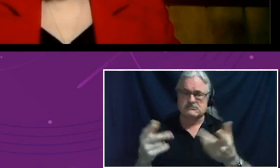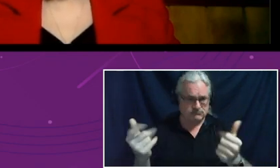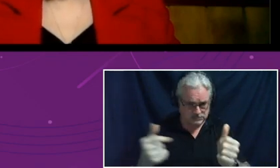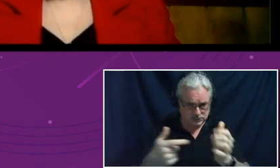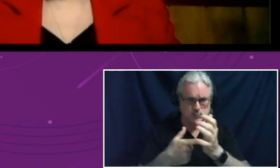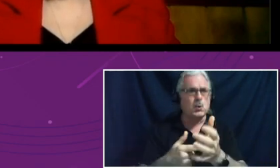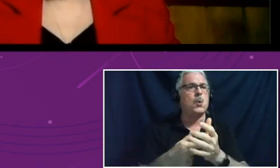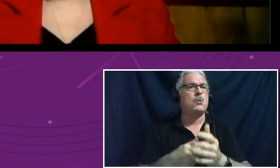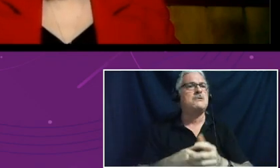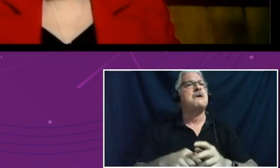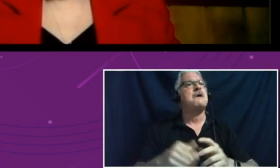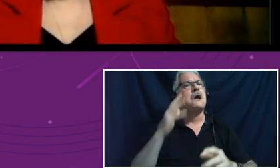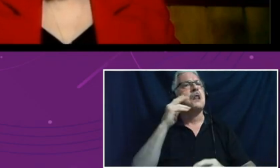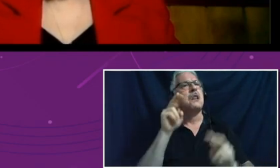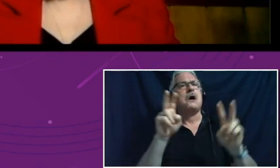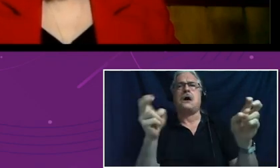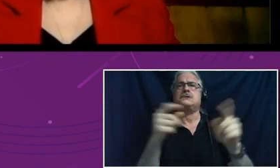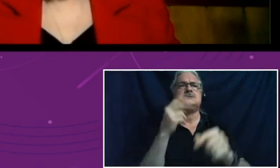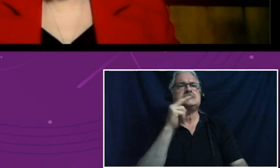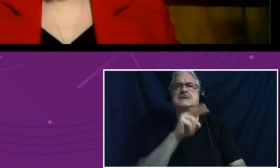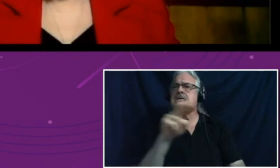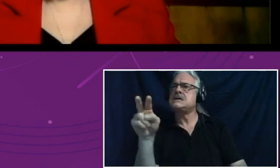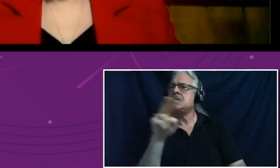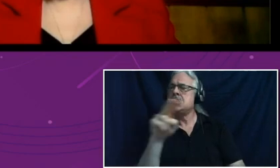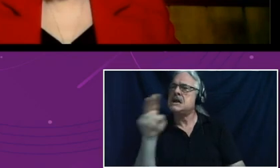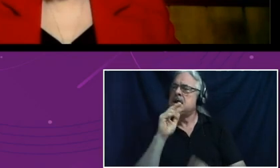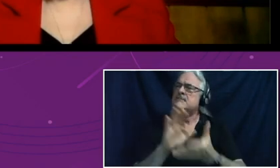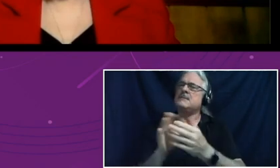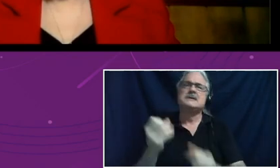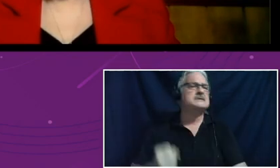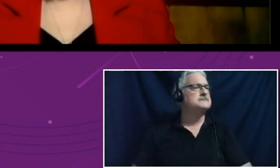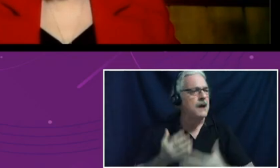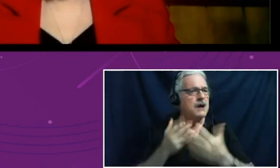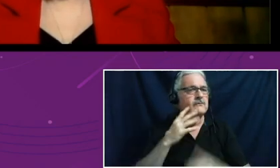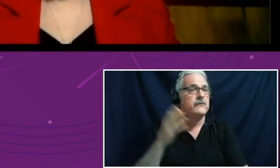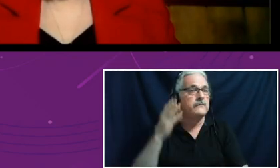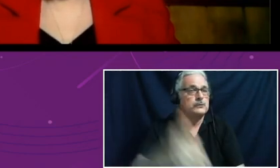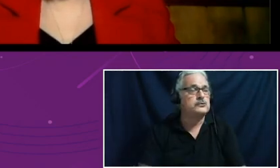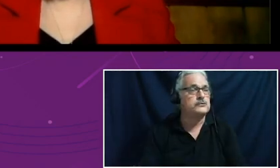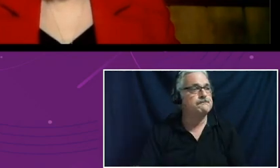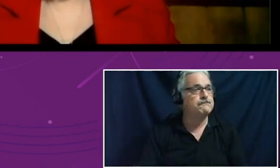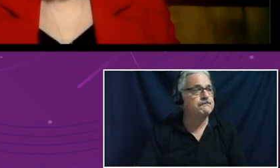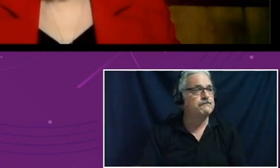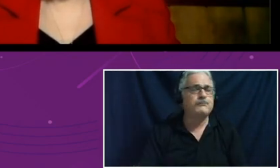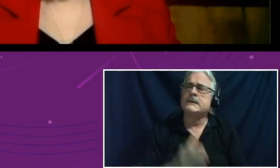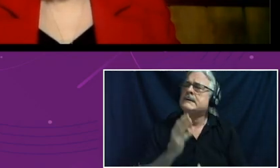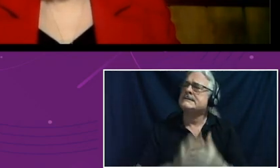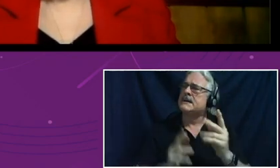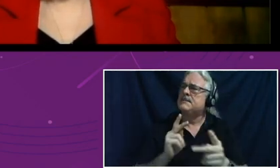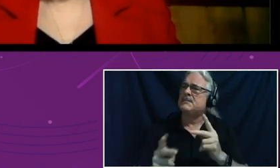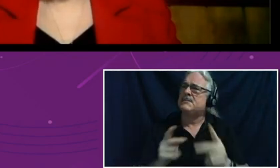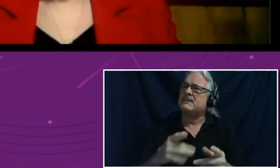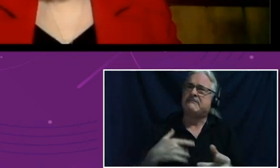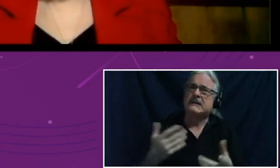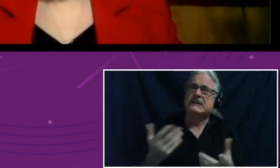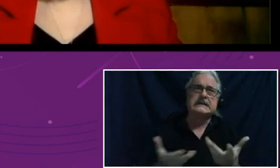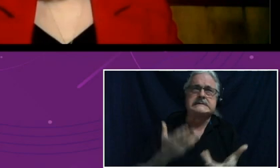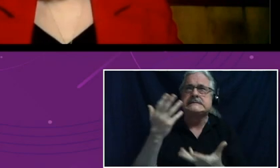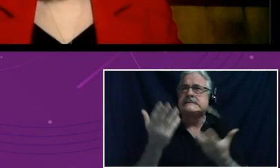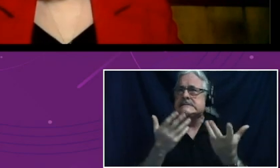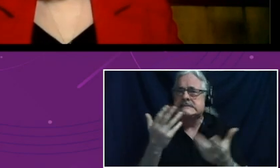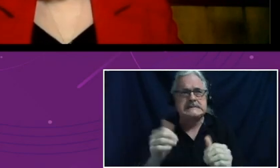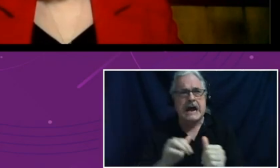a ouvert une fenêtre sur l'avenir. Pour certains, c'était une perspective euphorisante. Pour d'autres, une dystopie. Mais ce que nous savons, c'est que cela ne remplace qu'en partie